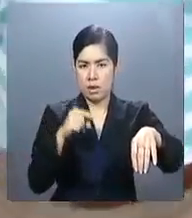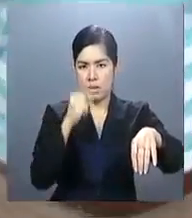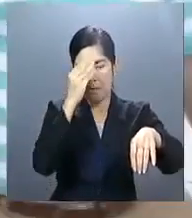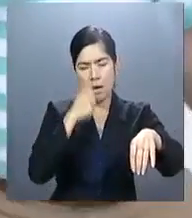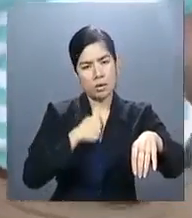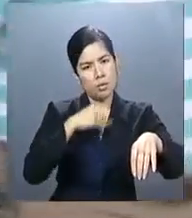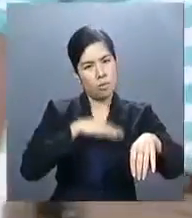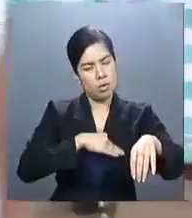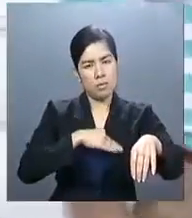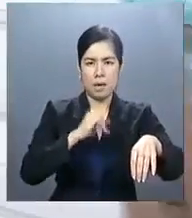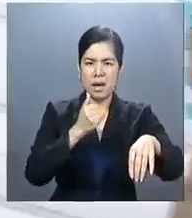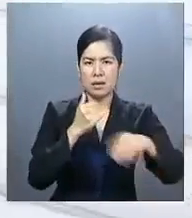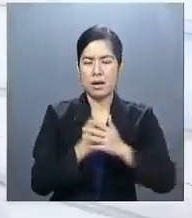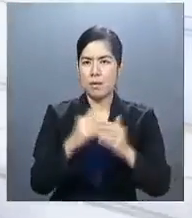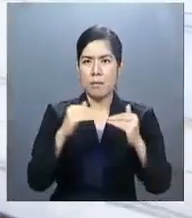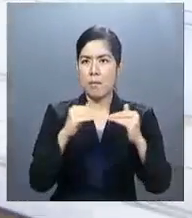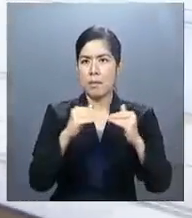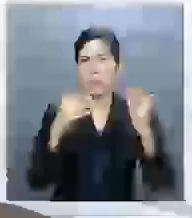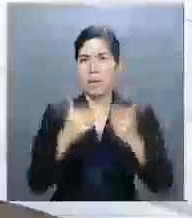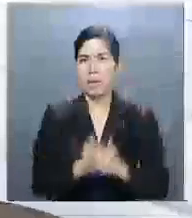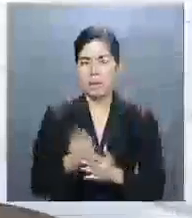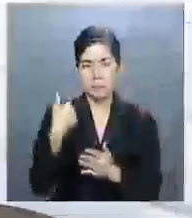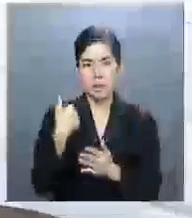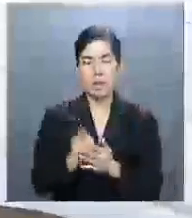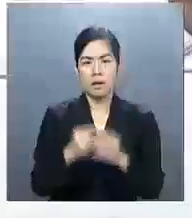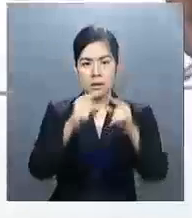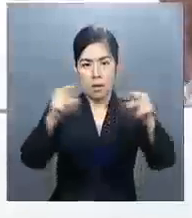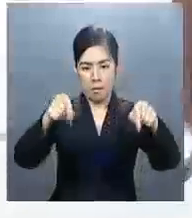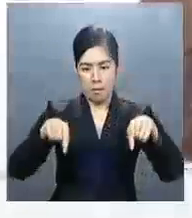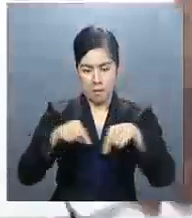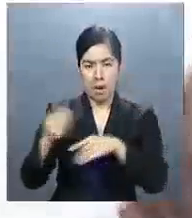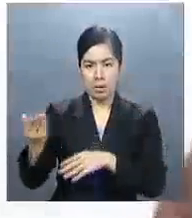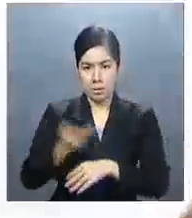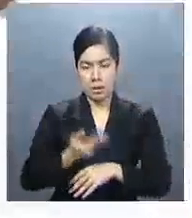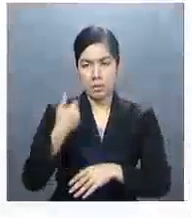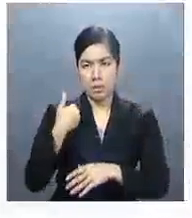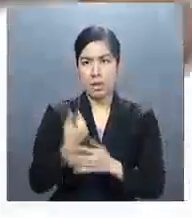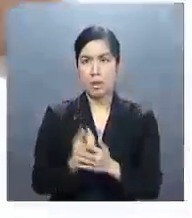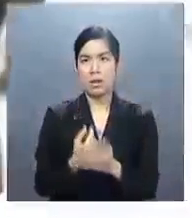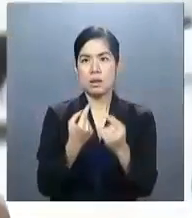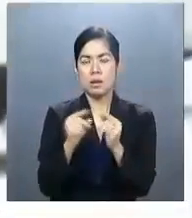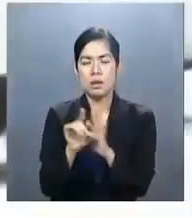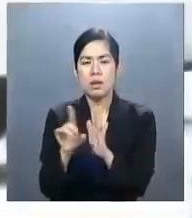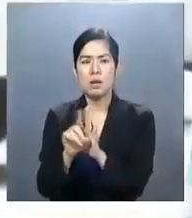นธรรมหลังจากมีการออกหมายเรียกนางสุดารัตน์2ครั้งแต่ว่ายังไม่มีการออกหมายจับค่ะ